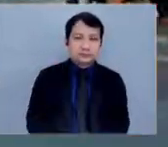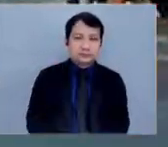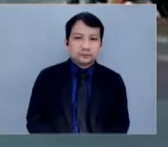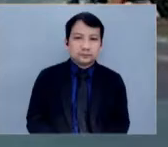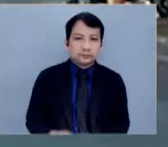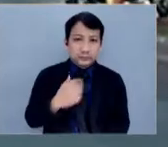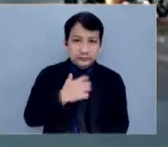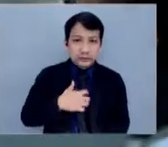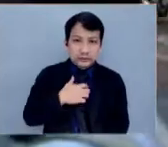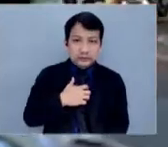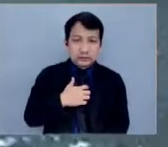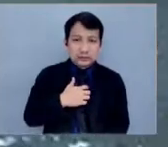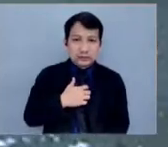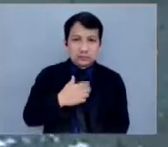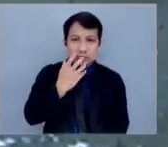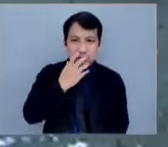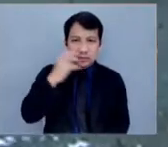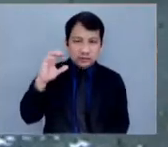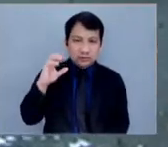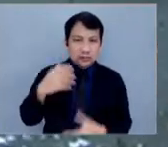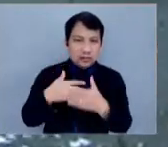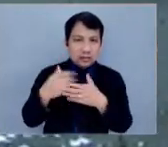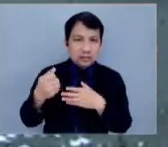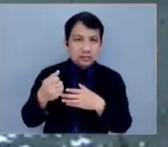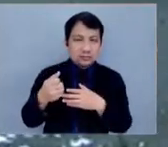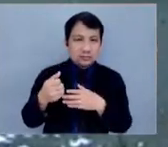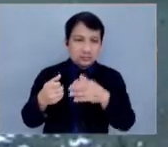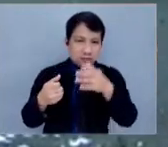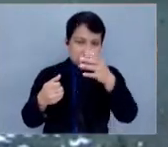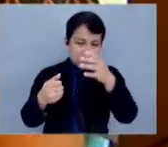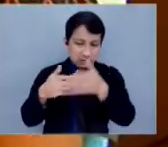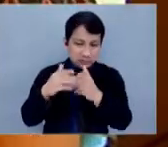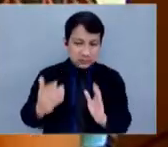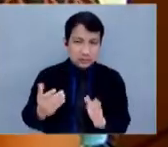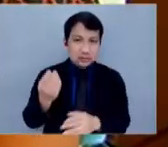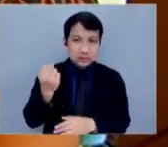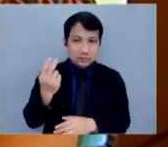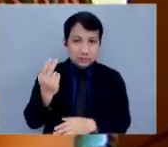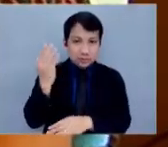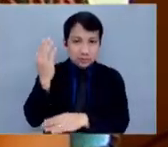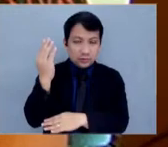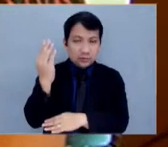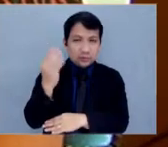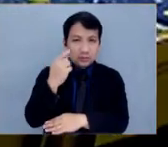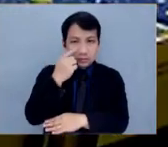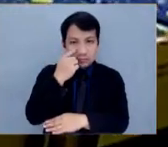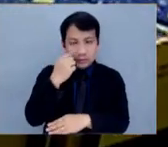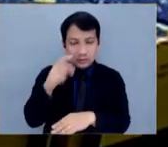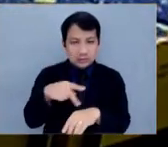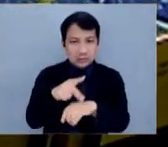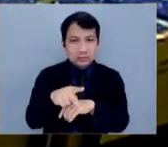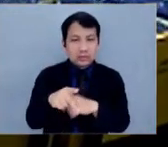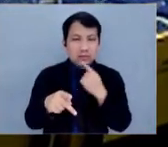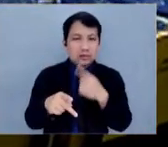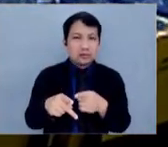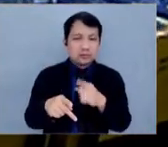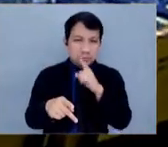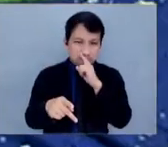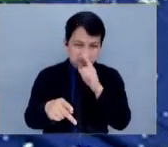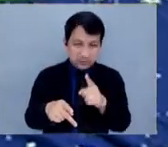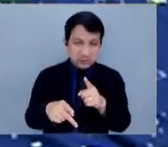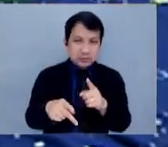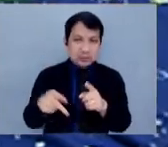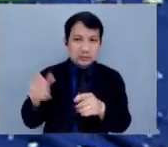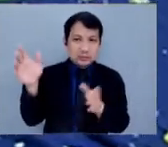ilan, mainit pa rin paglabas ng mga estudyante pagdating ng alas 12 ng tanghali. Ayon sa principal ng paaralan, sinisiguro nilang gumagana ang mga